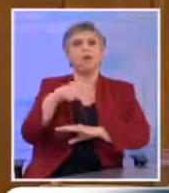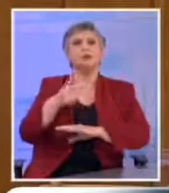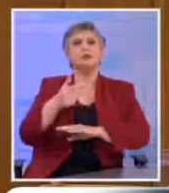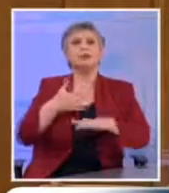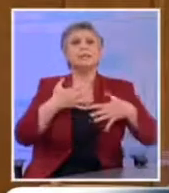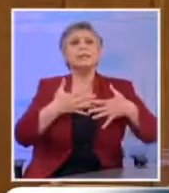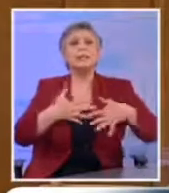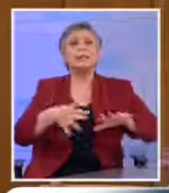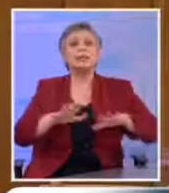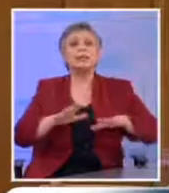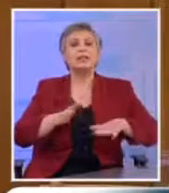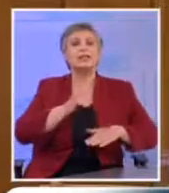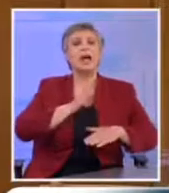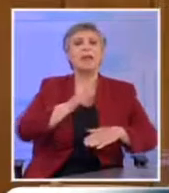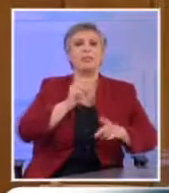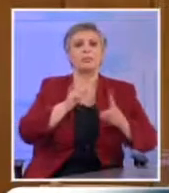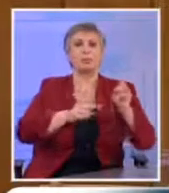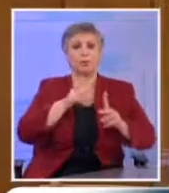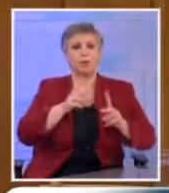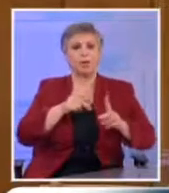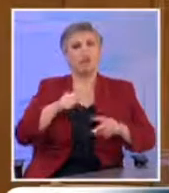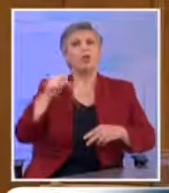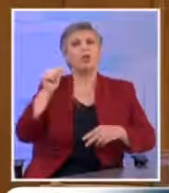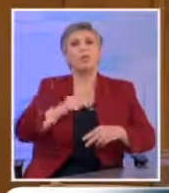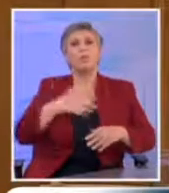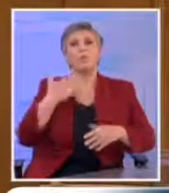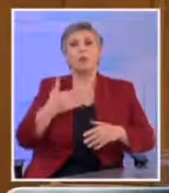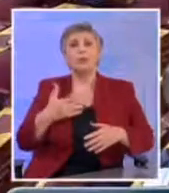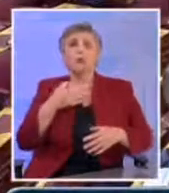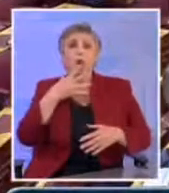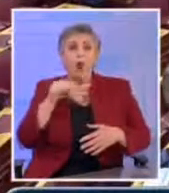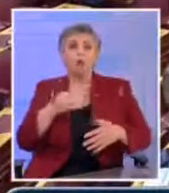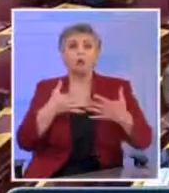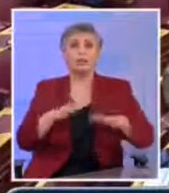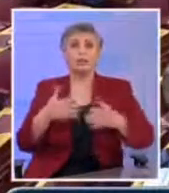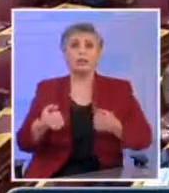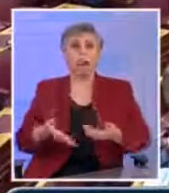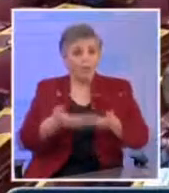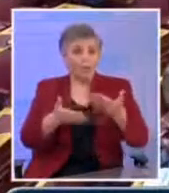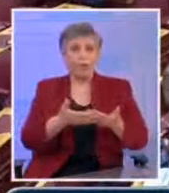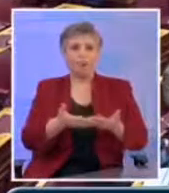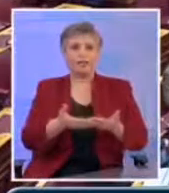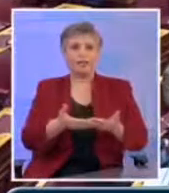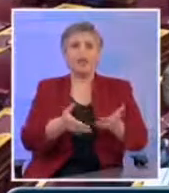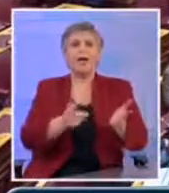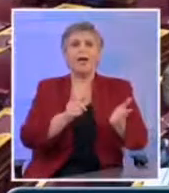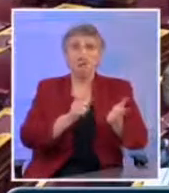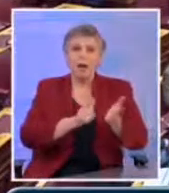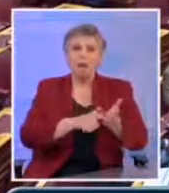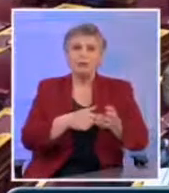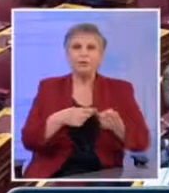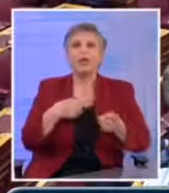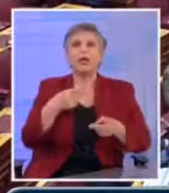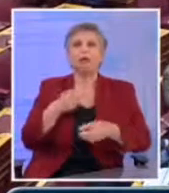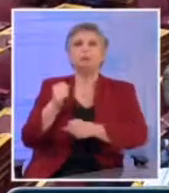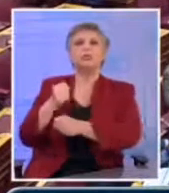τελέστηκαν στην εκπλήρωση του ηθικοκοινωνικού συγγενικού καθήκοντος. Με απλά λόγια, ο νόμος λαμβάνει υπόψη τις